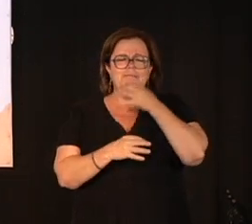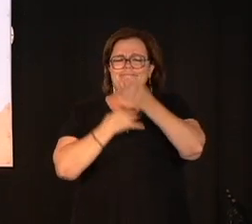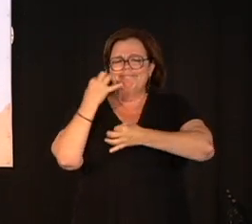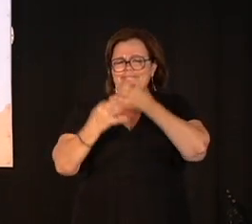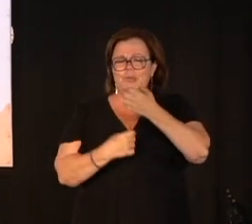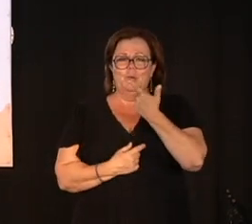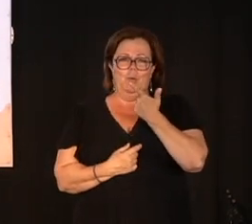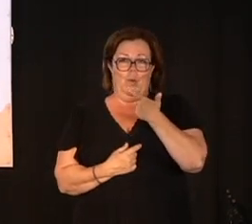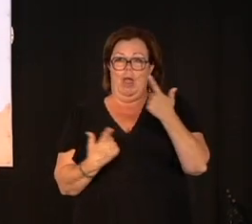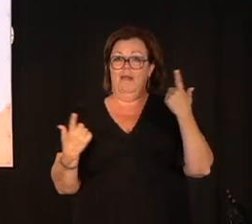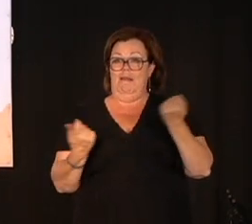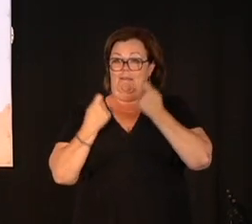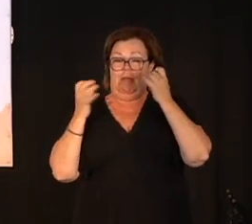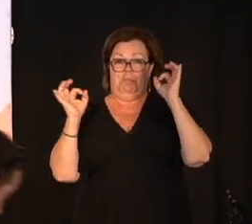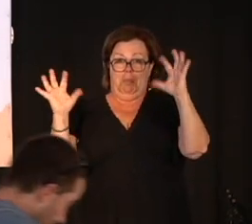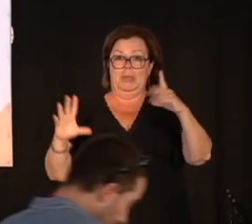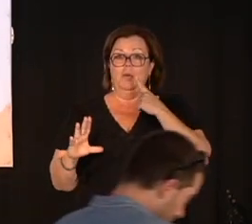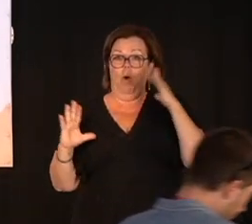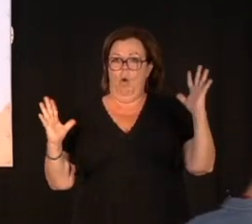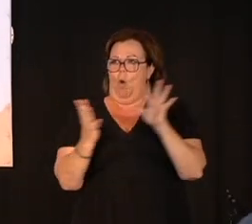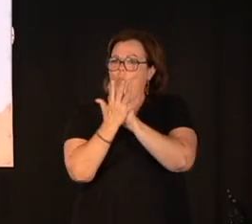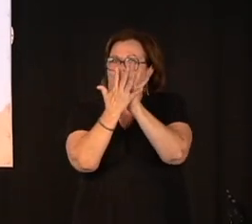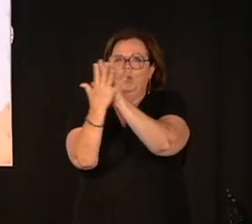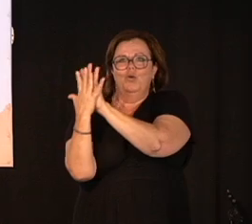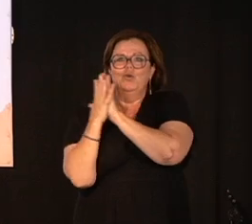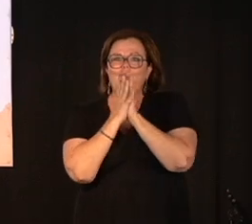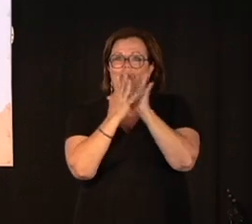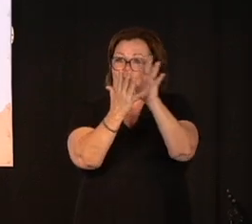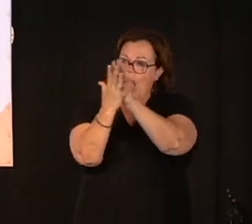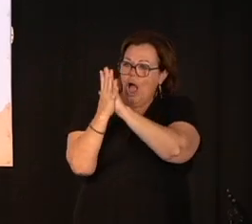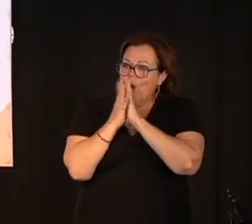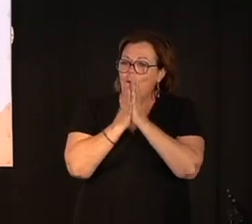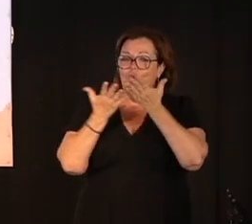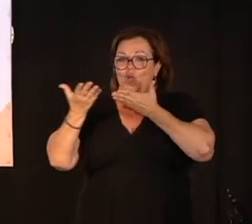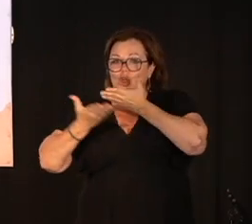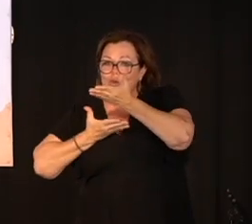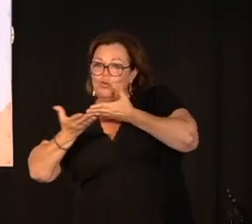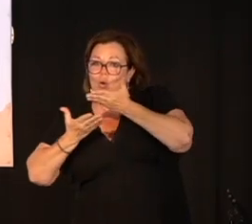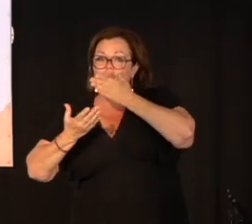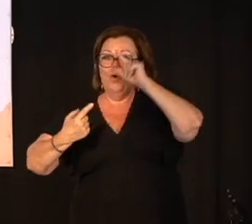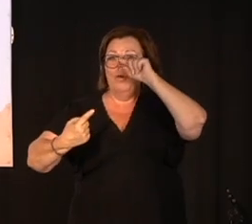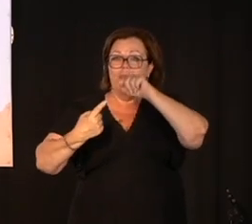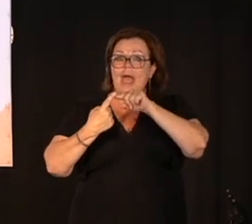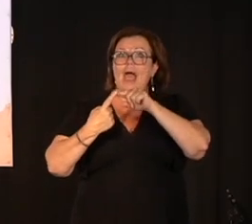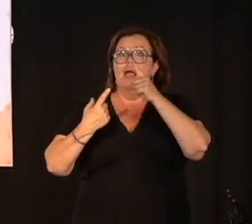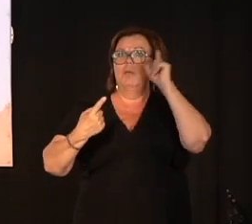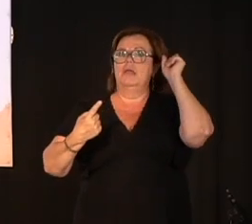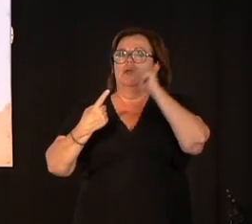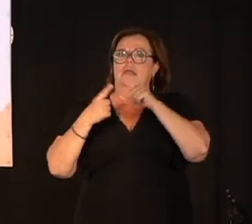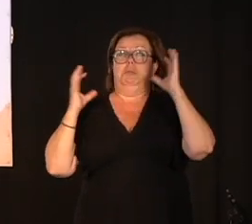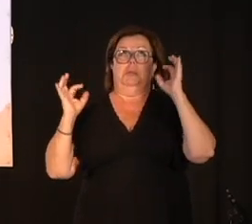c'est l'occasion de rencontres. Et on s'est rencontrés, on a échangé sur une thématique beaucoup trop